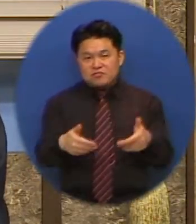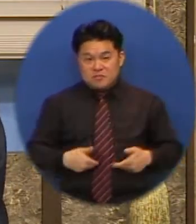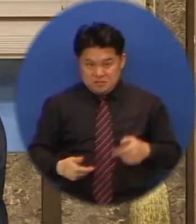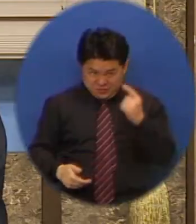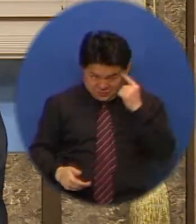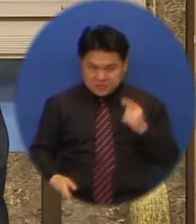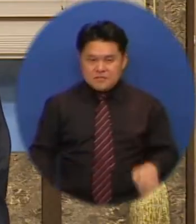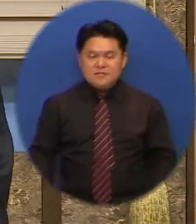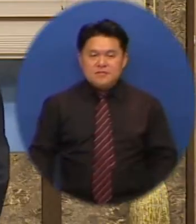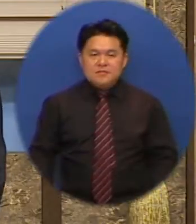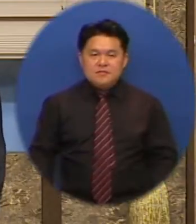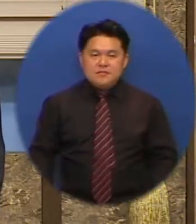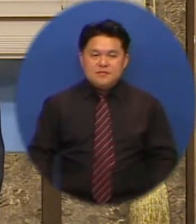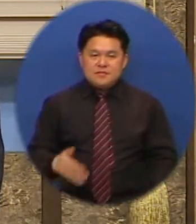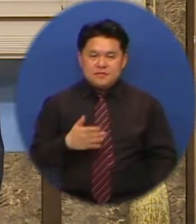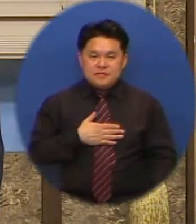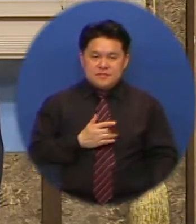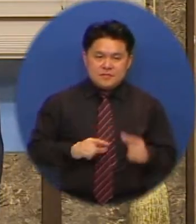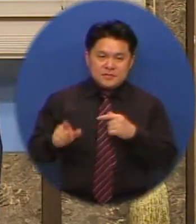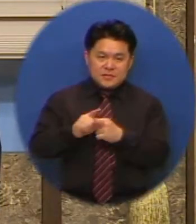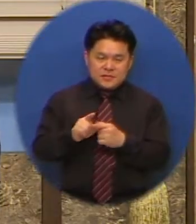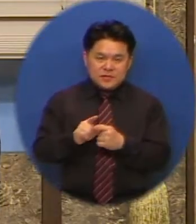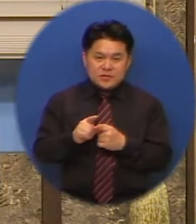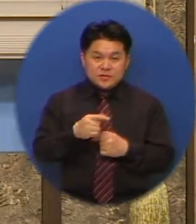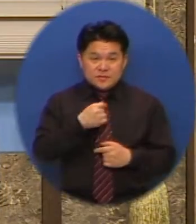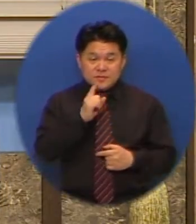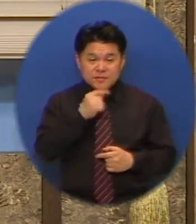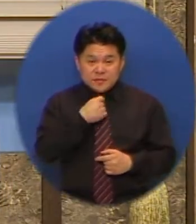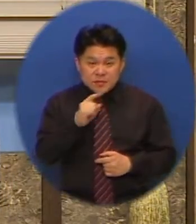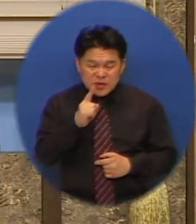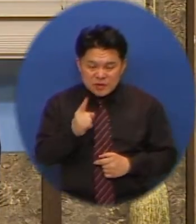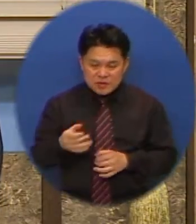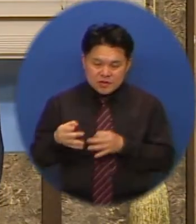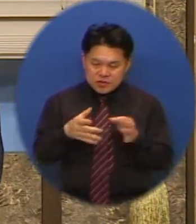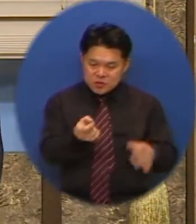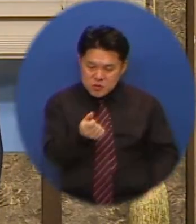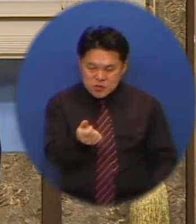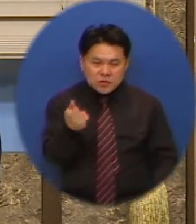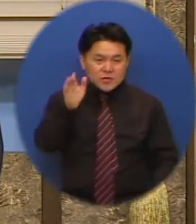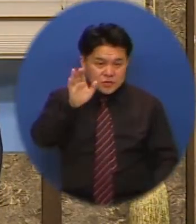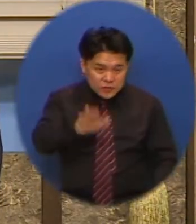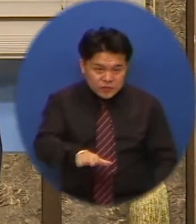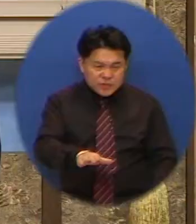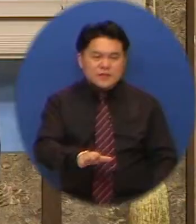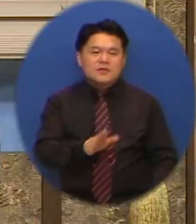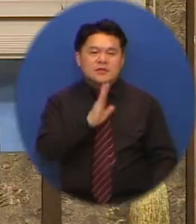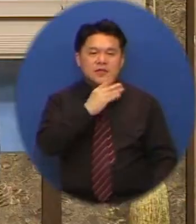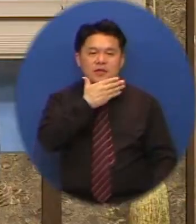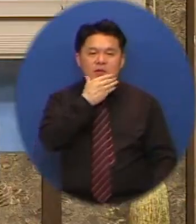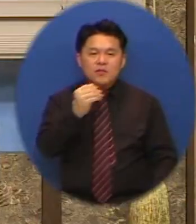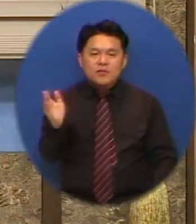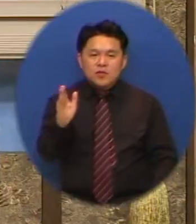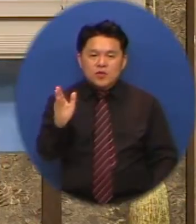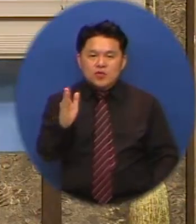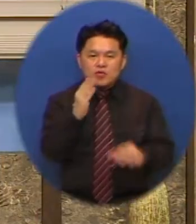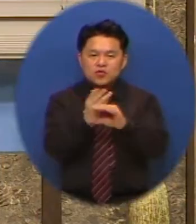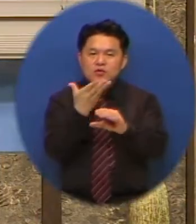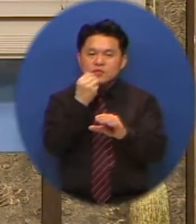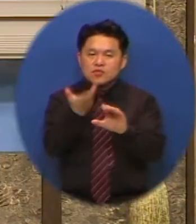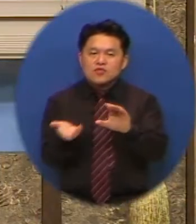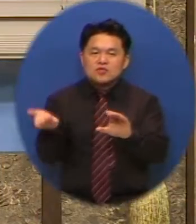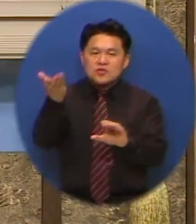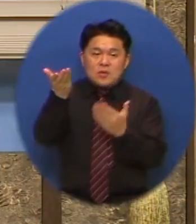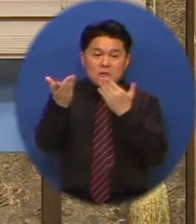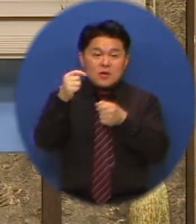하고요. 저는 더 강조를 하는 거는 저부담이라도 저부담이 실질적인 복지 수준을